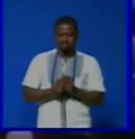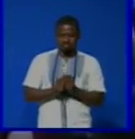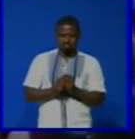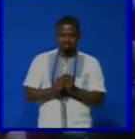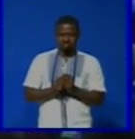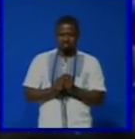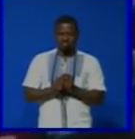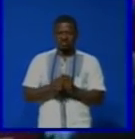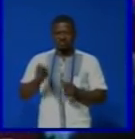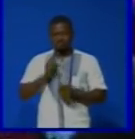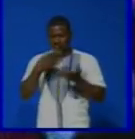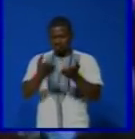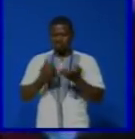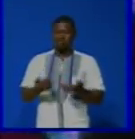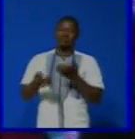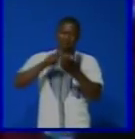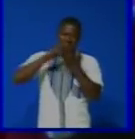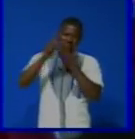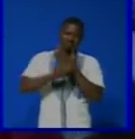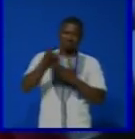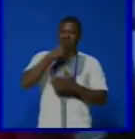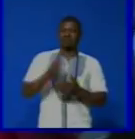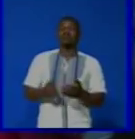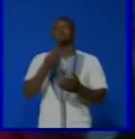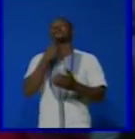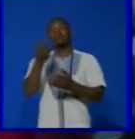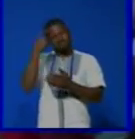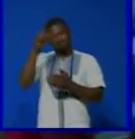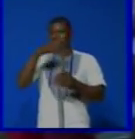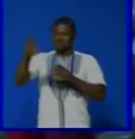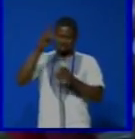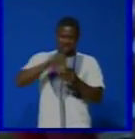Nous voulons un projet ambitieux pour un Brésil démocratique qui recherche la justice sociale.